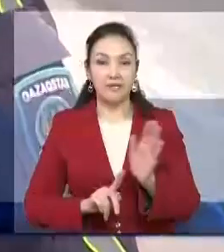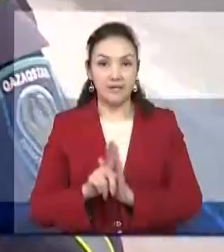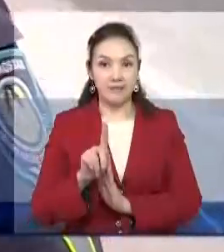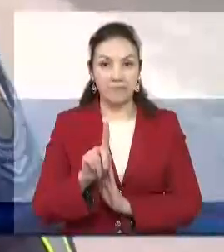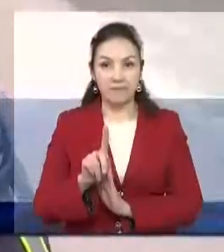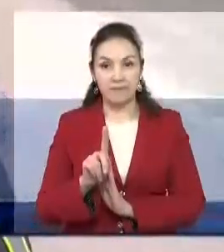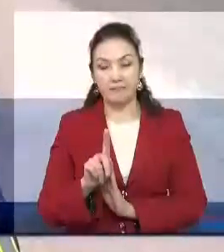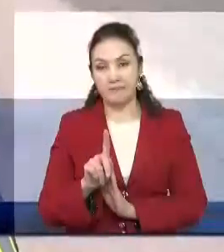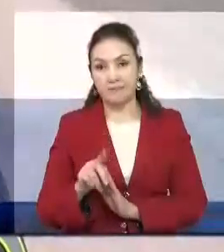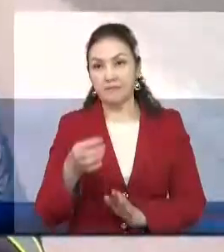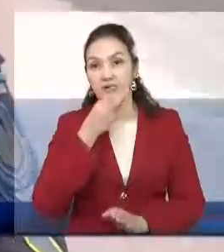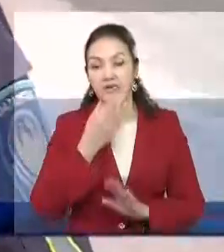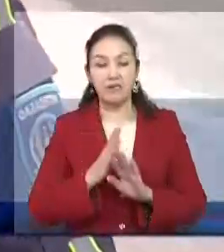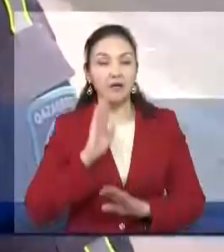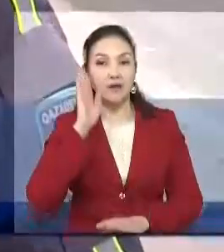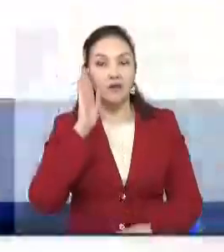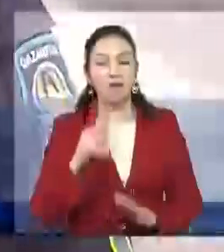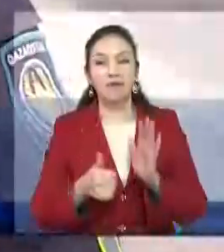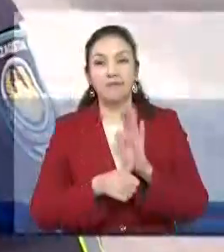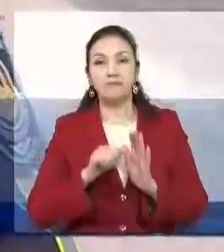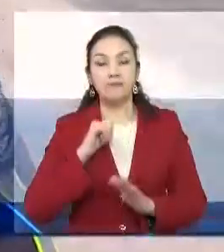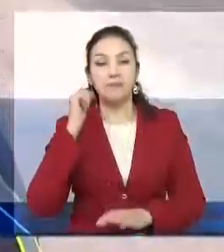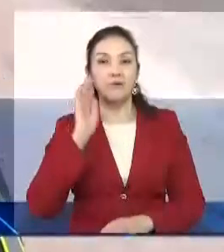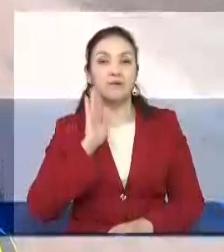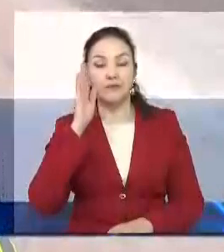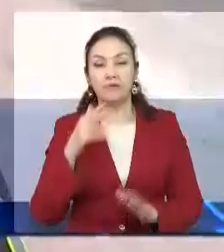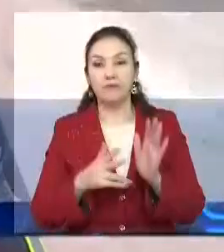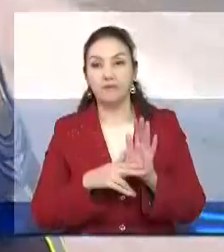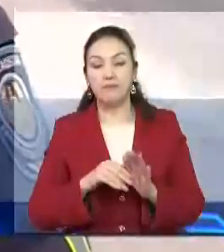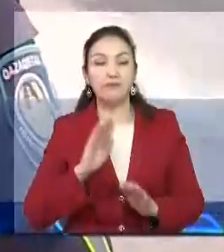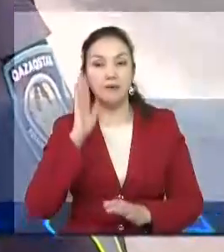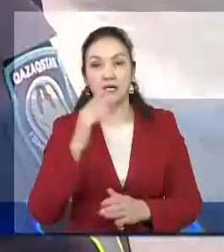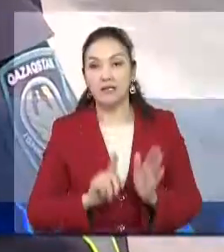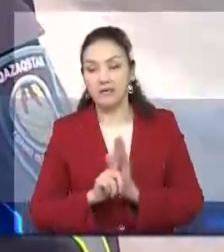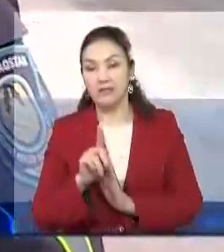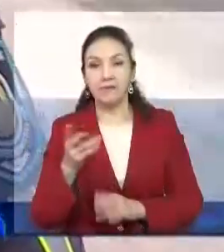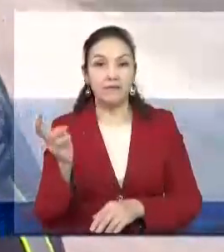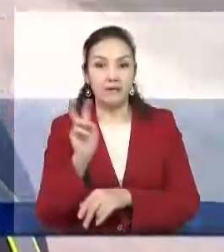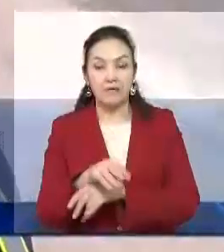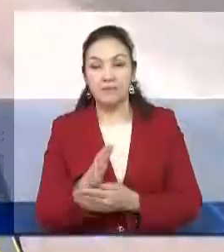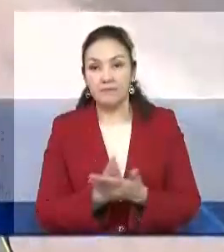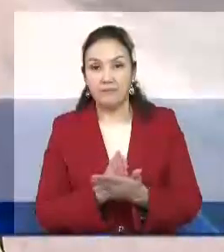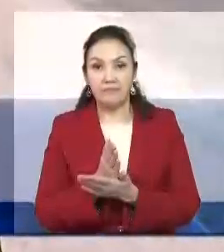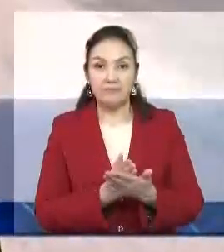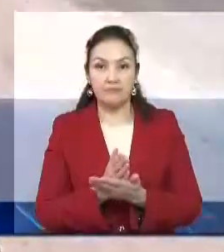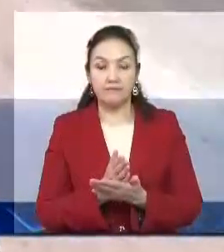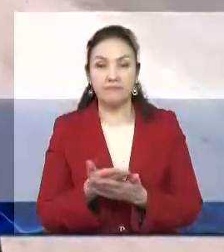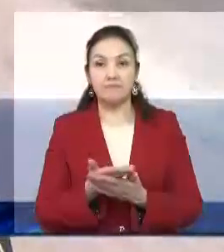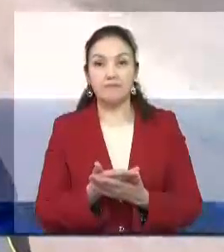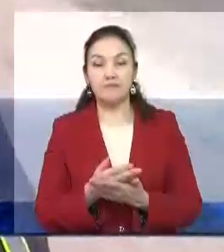начинается рано утром, с 6 утра. В 8 утра уже начинает заступать на службу